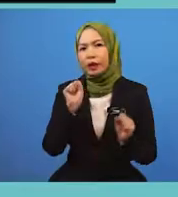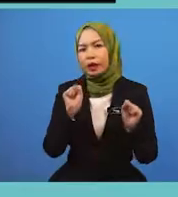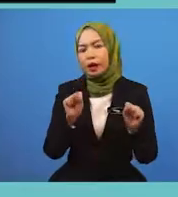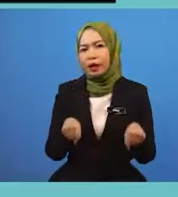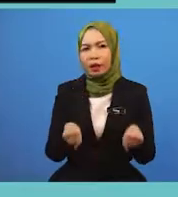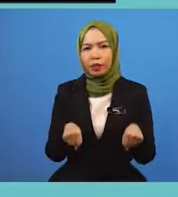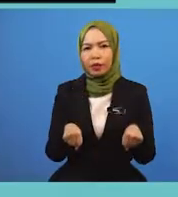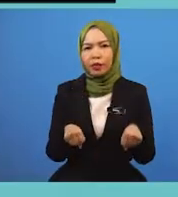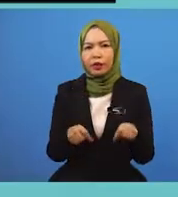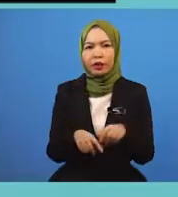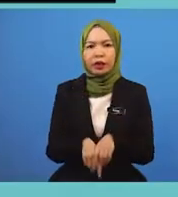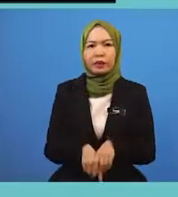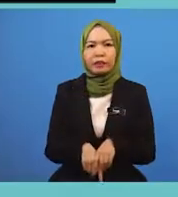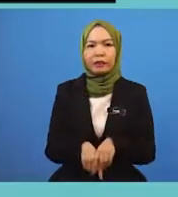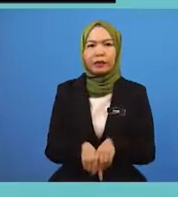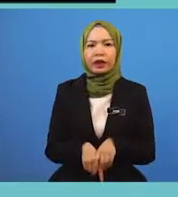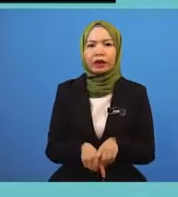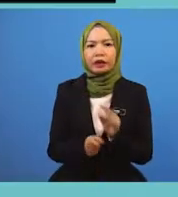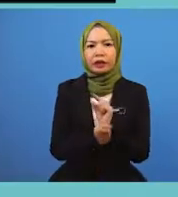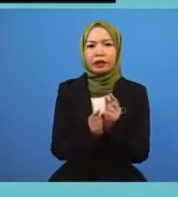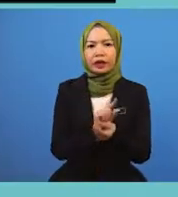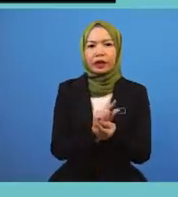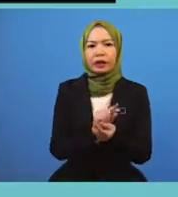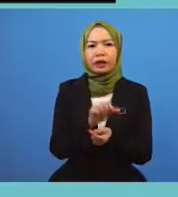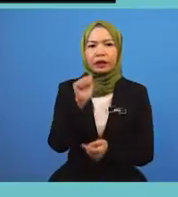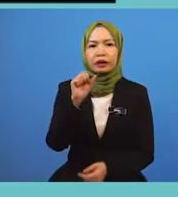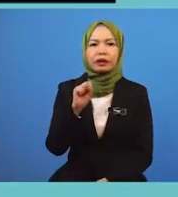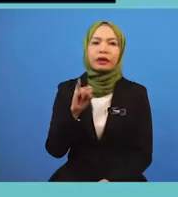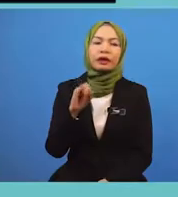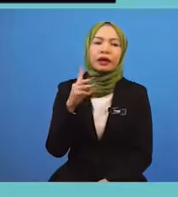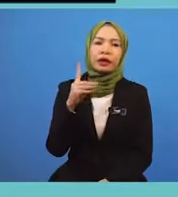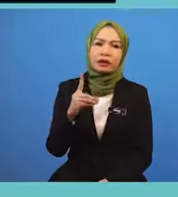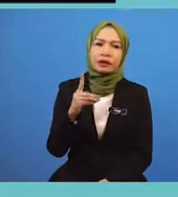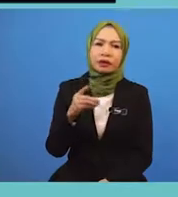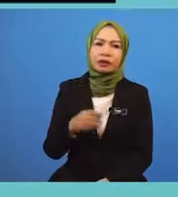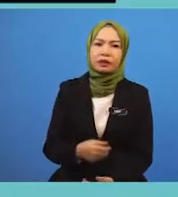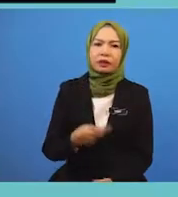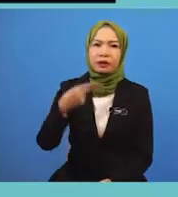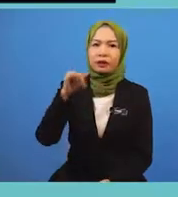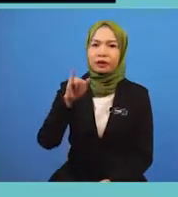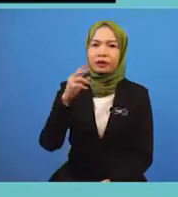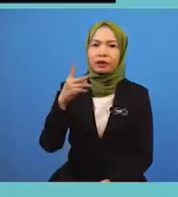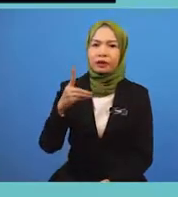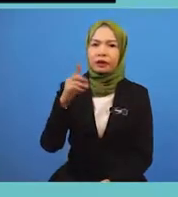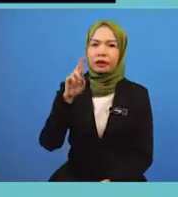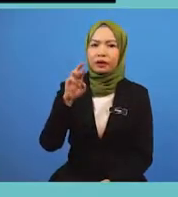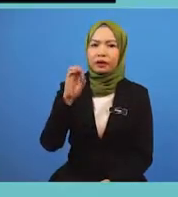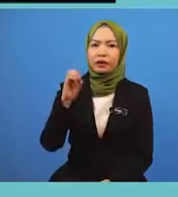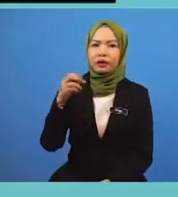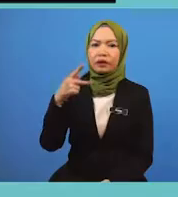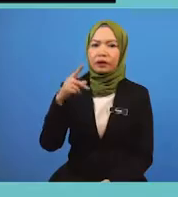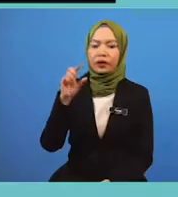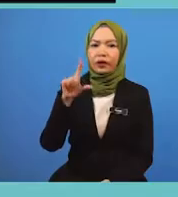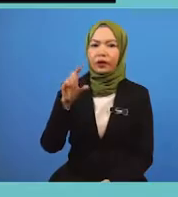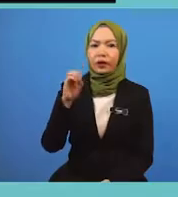boleh menggantikan asid hidroklorik supaya nilai haba penyucilan